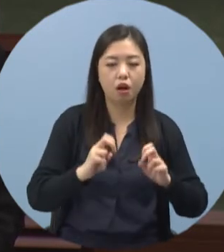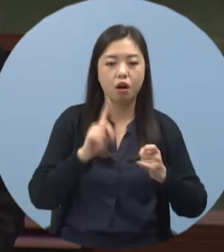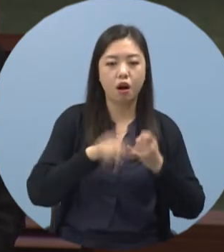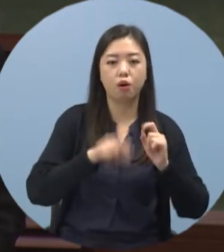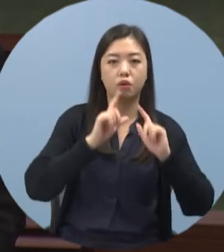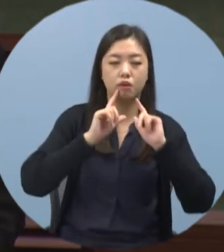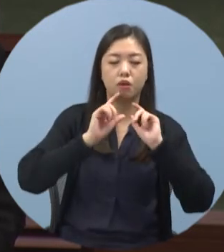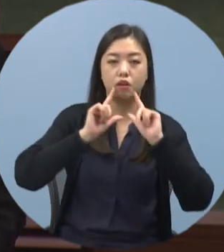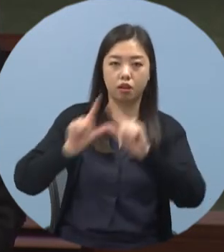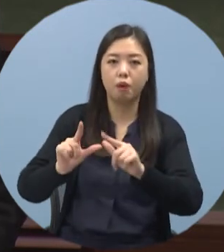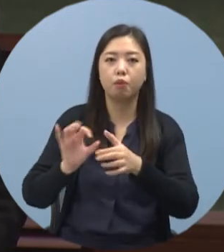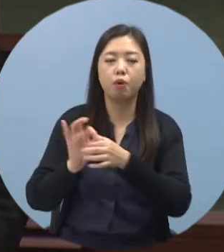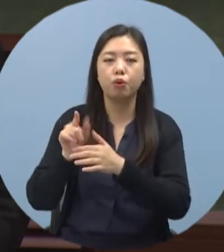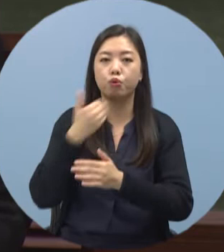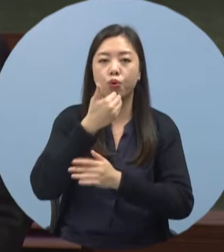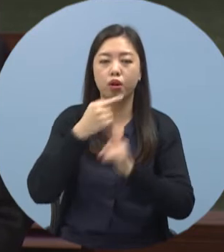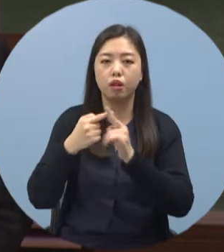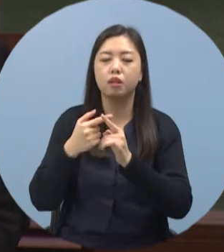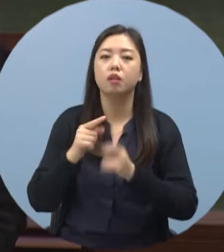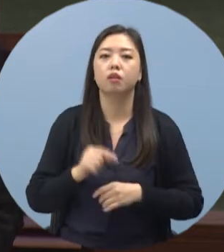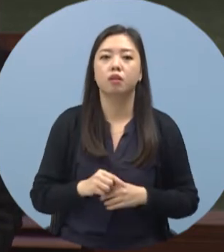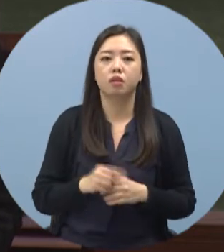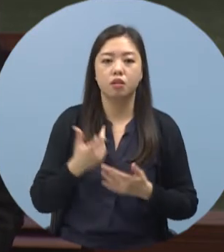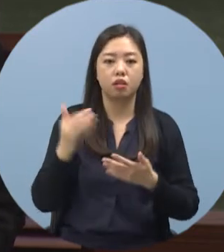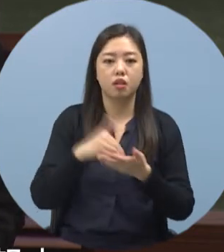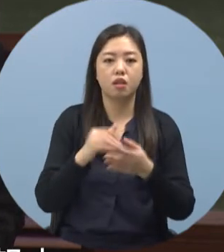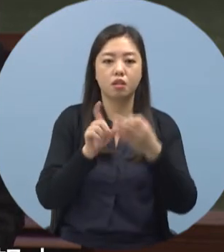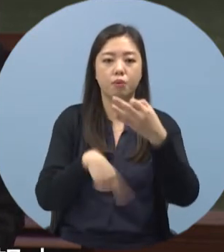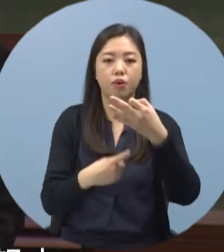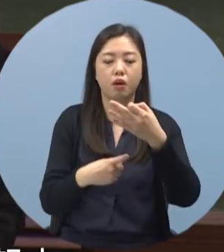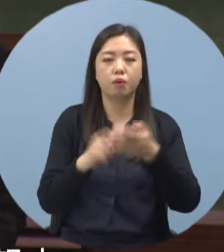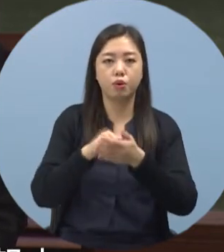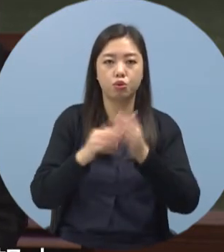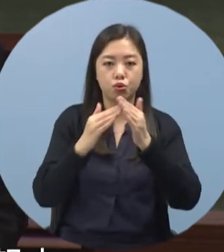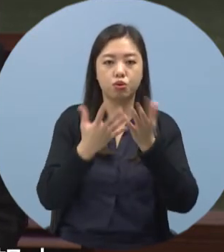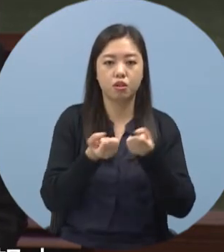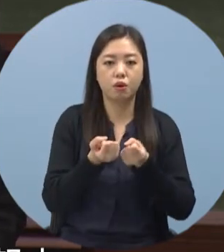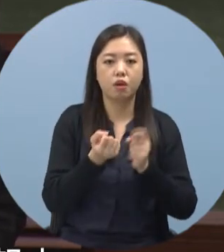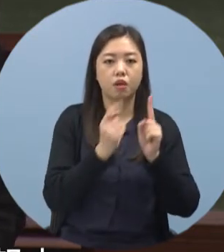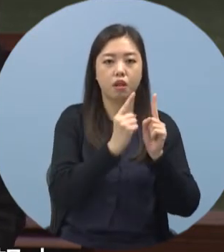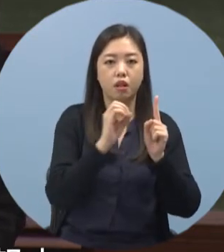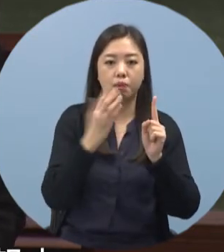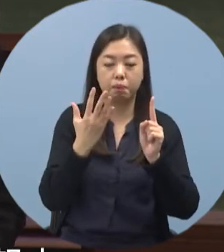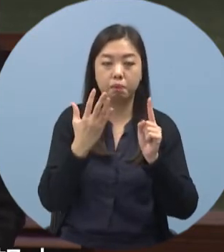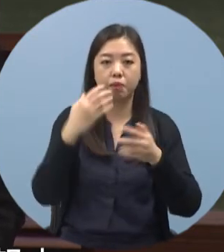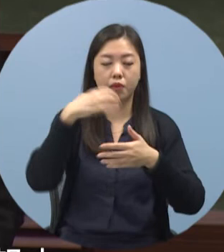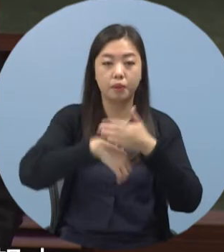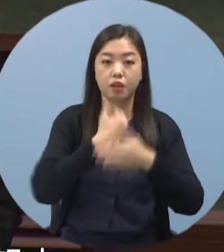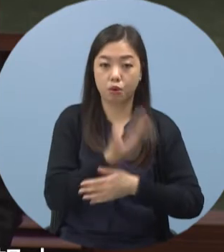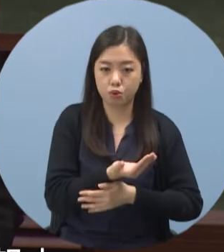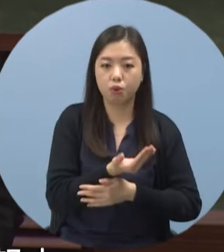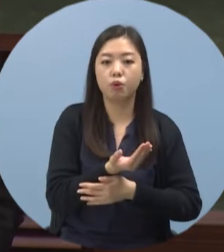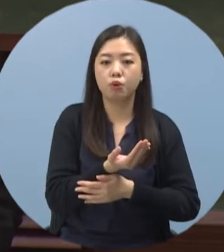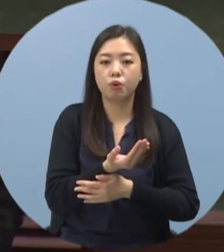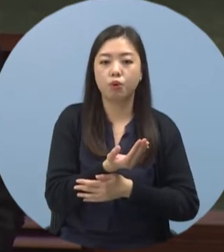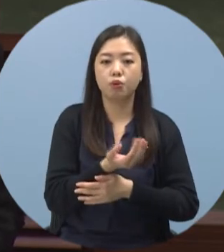知舉報人有關結果。截至今年3月9日，秘書處收到的1105宗舉報當